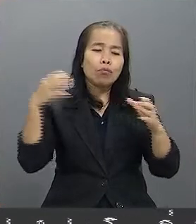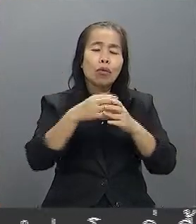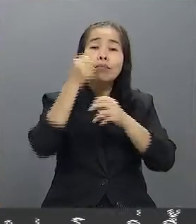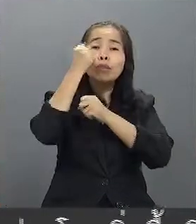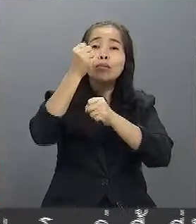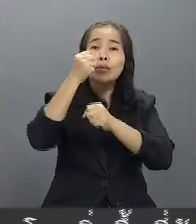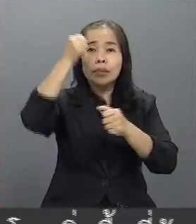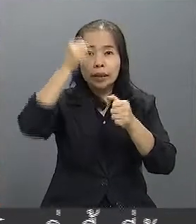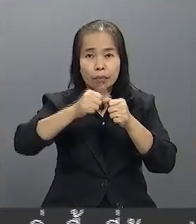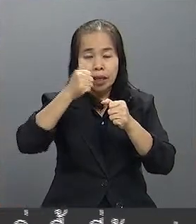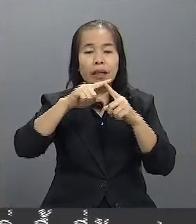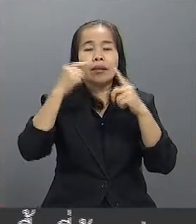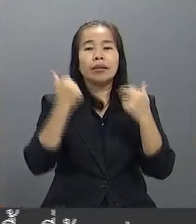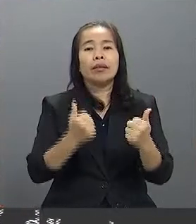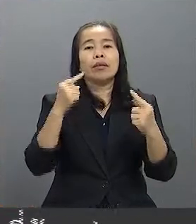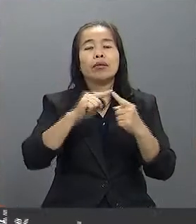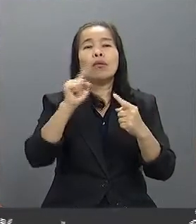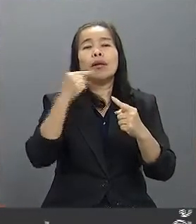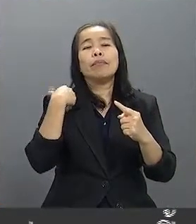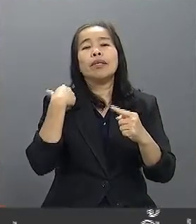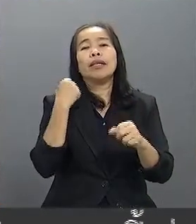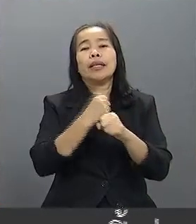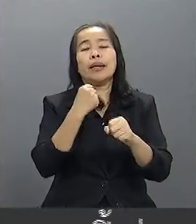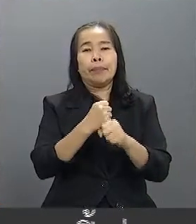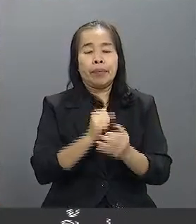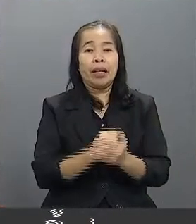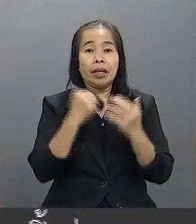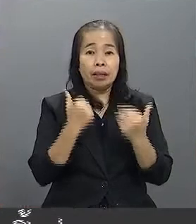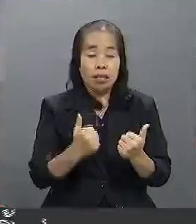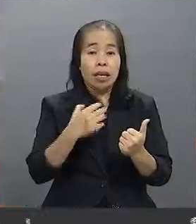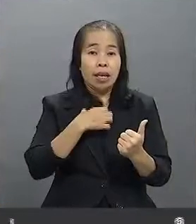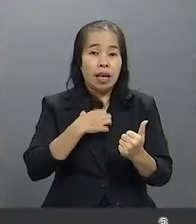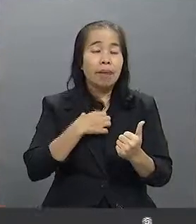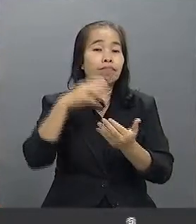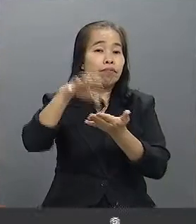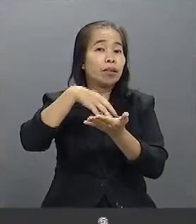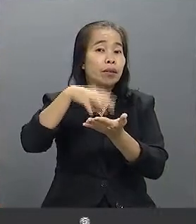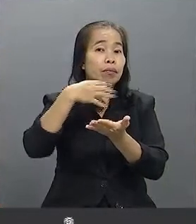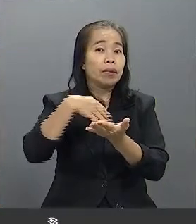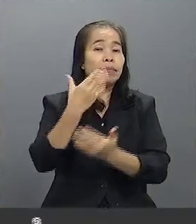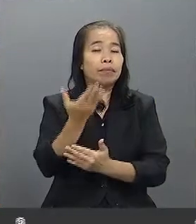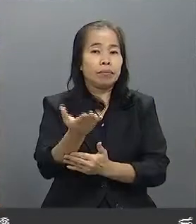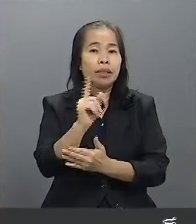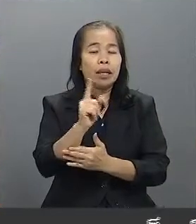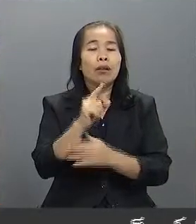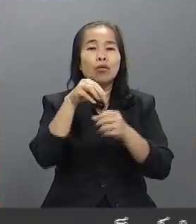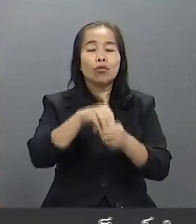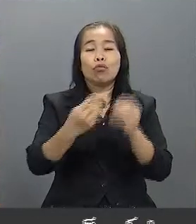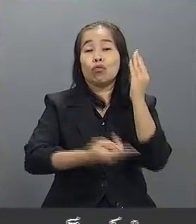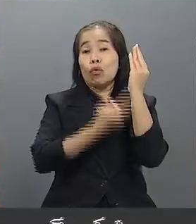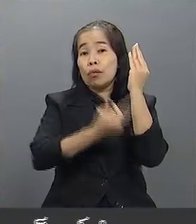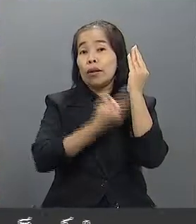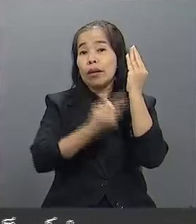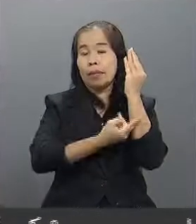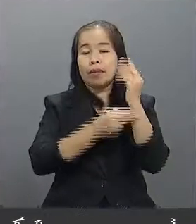หนึ่งในพื้นที่ที่มีการตั้งของโครงการนะคะเราจะไปติดตามจากคุณพัชราจิกทำรายงานสดจากโรงแรมสยามโอเรียนทัลอำเภอหาดใหญ่